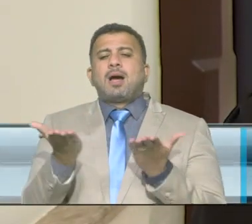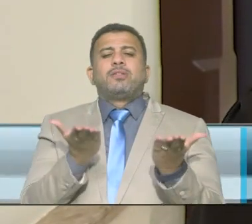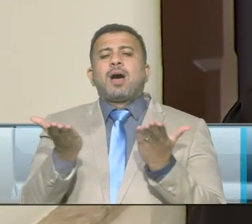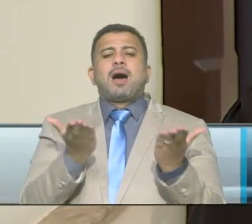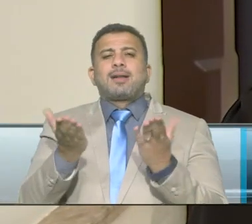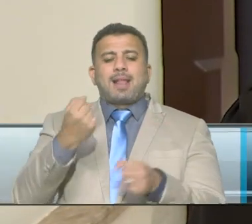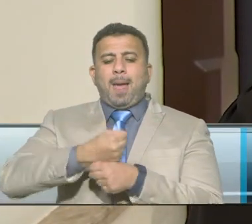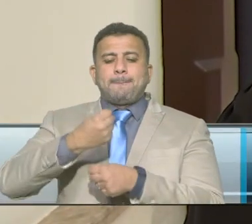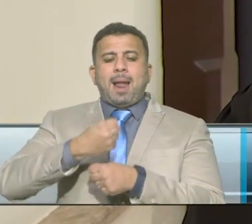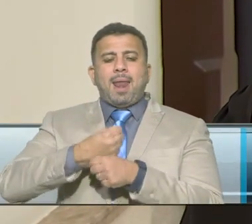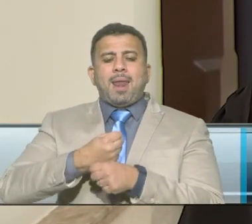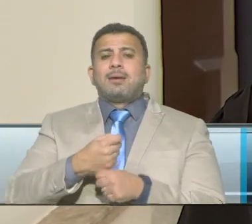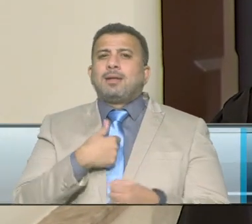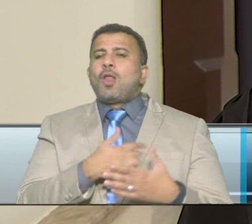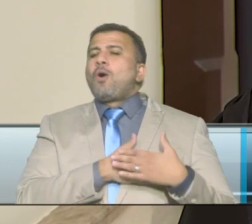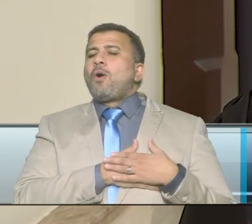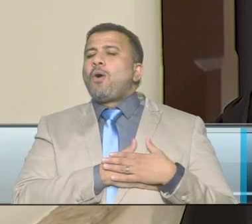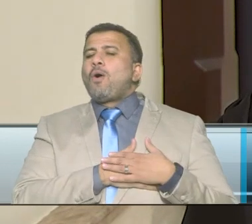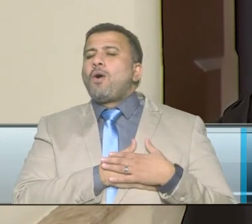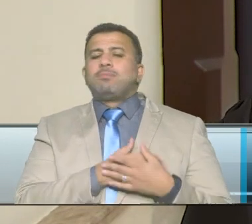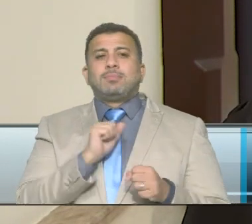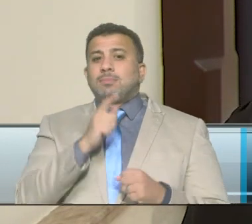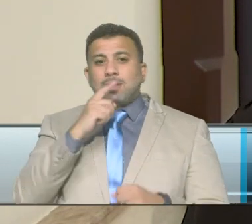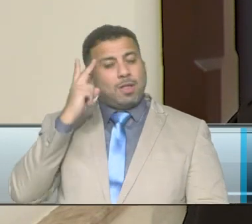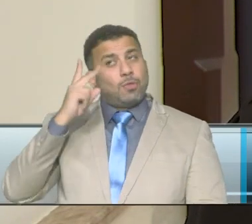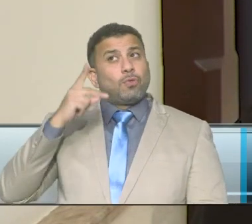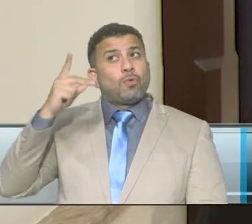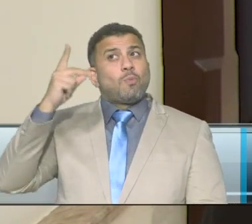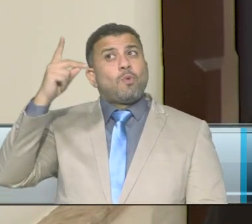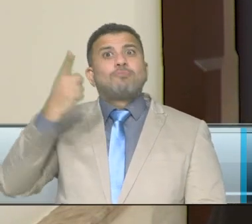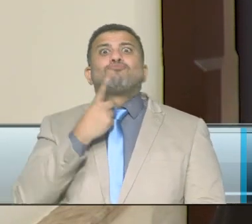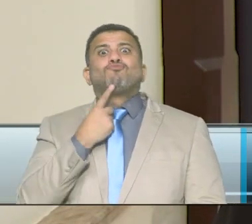الأعمال، وأنا حبيت هذا التخصص ودشيته عن طموح،